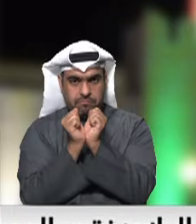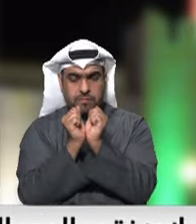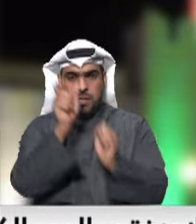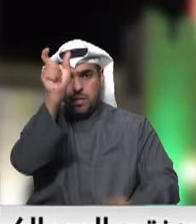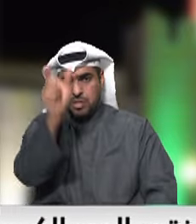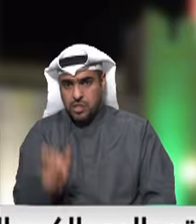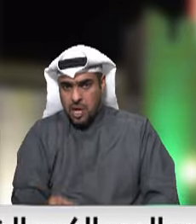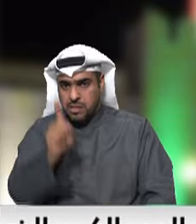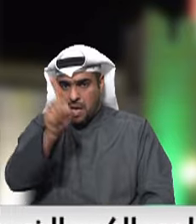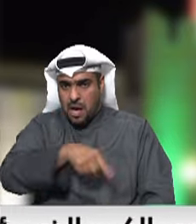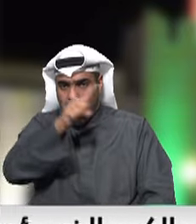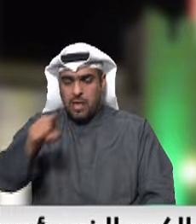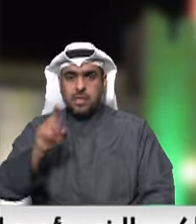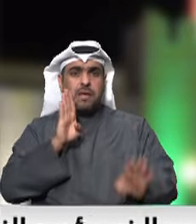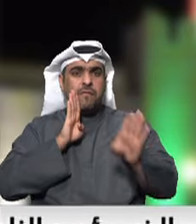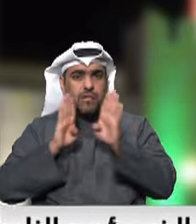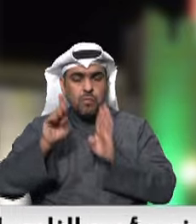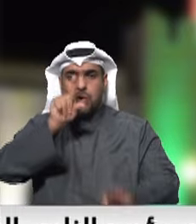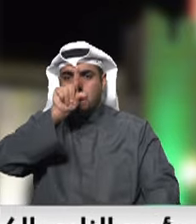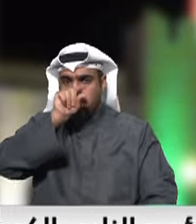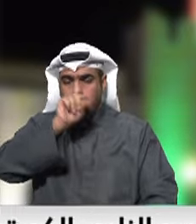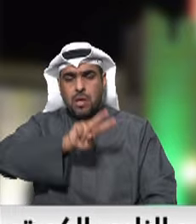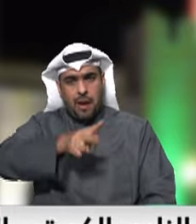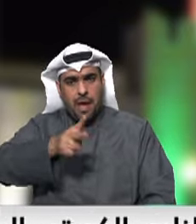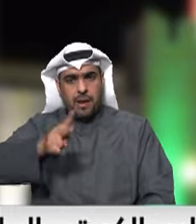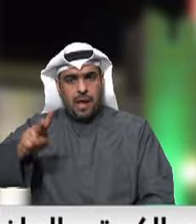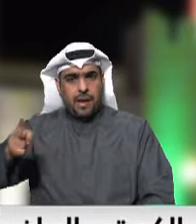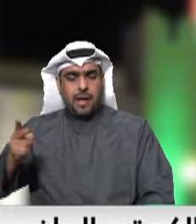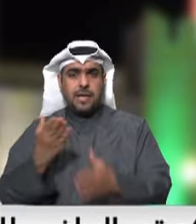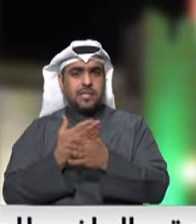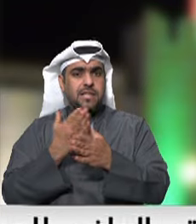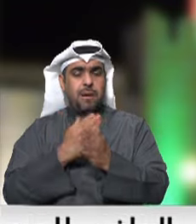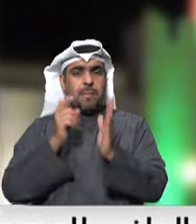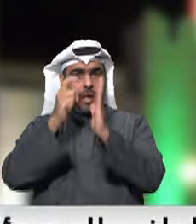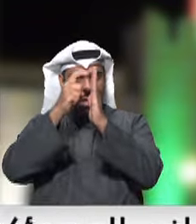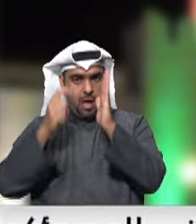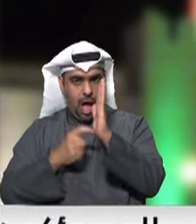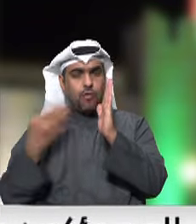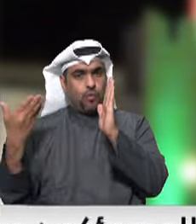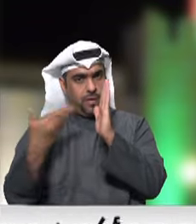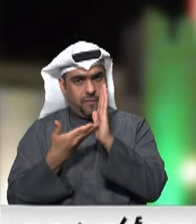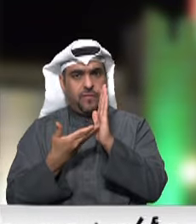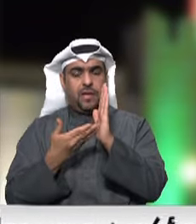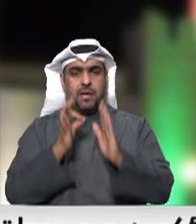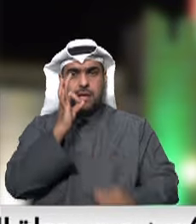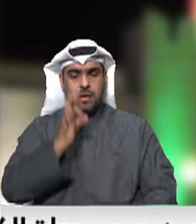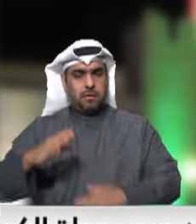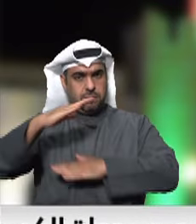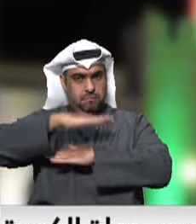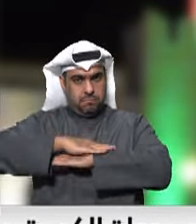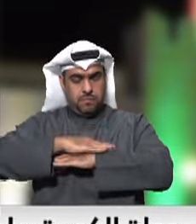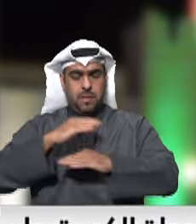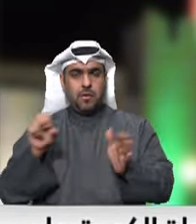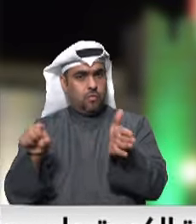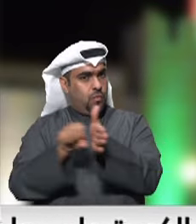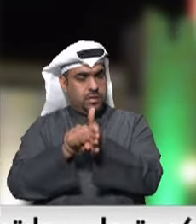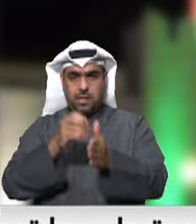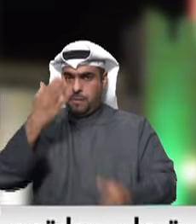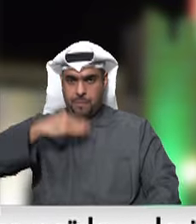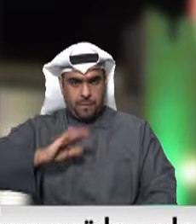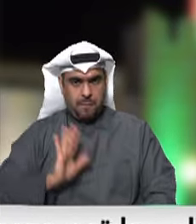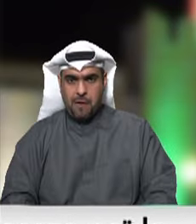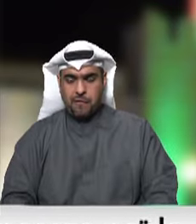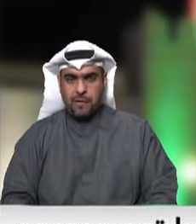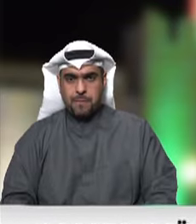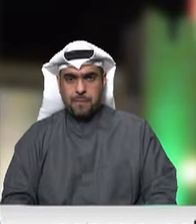الاجتماعي او غيرها وذلك تطبيقا للقانون واستنادا الى مبدا انه لا احد فوق القانون وبهذا